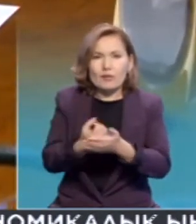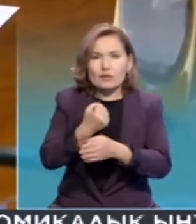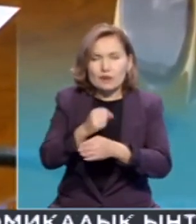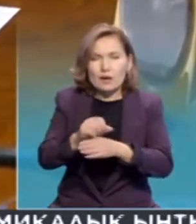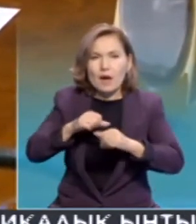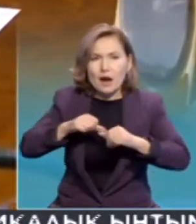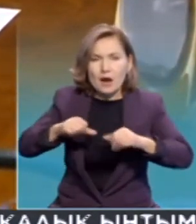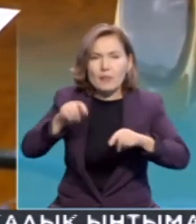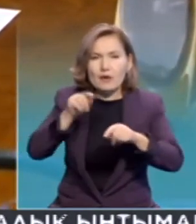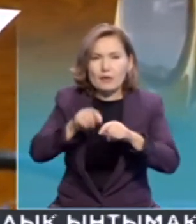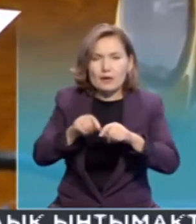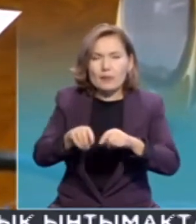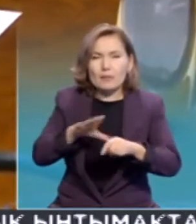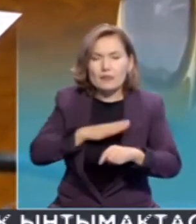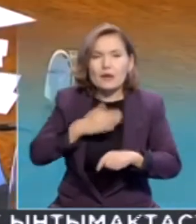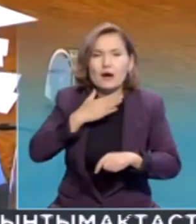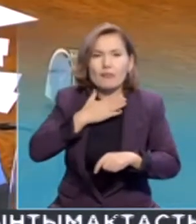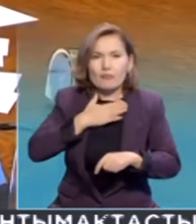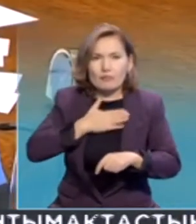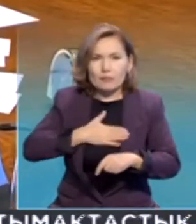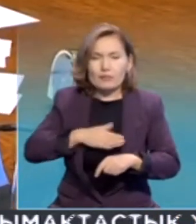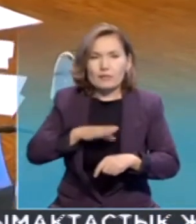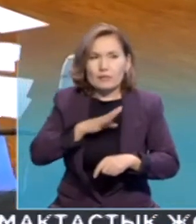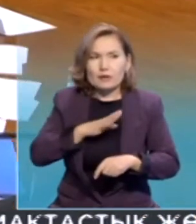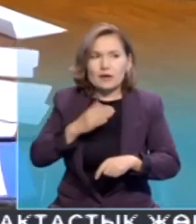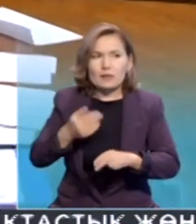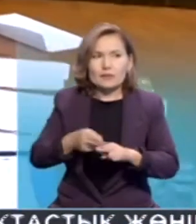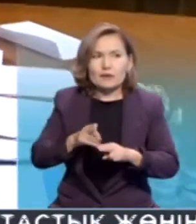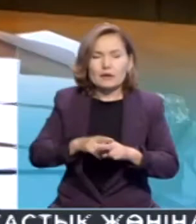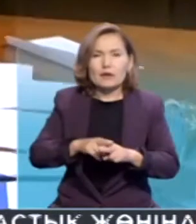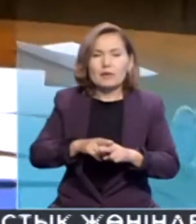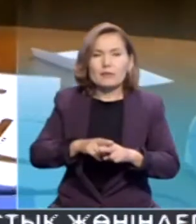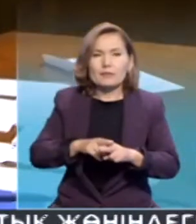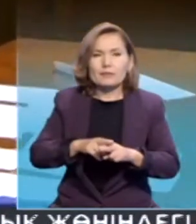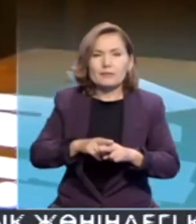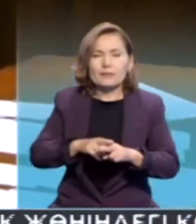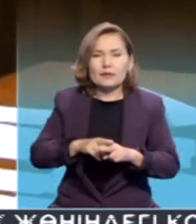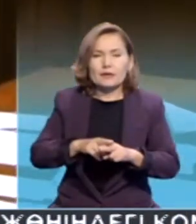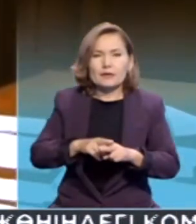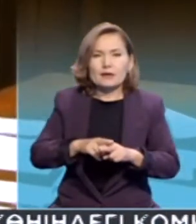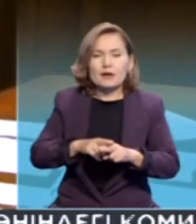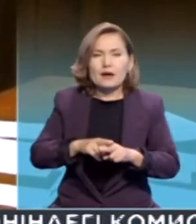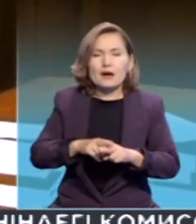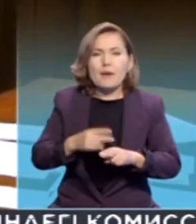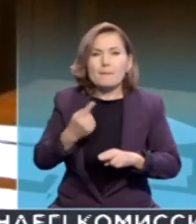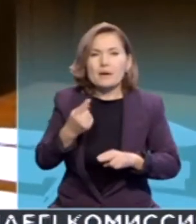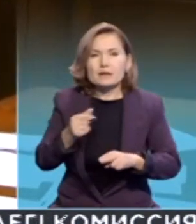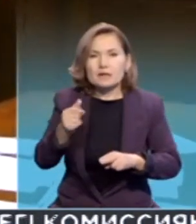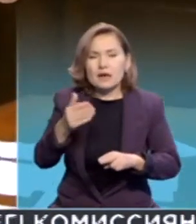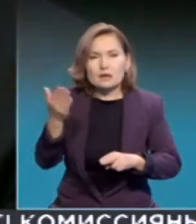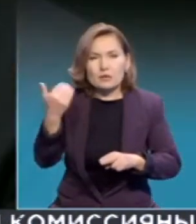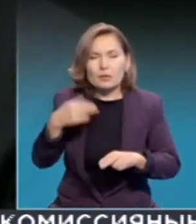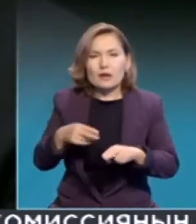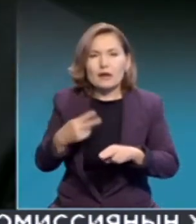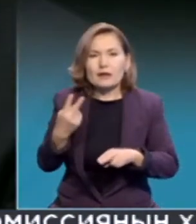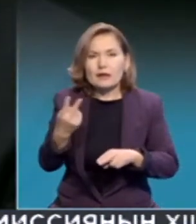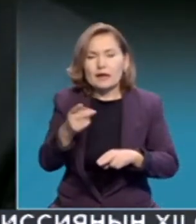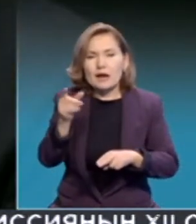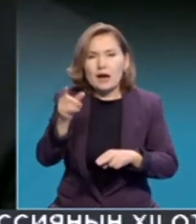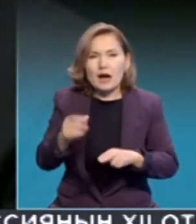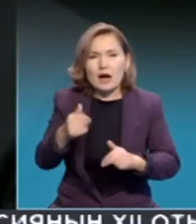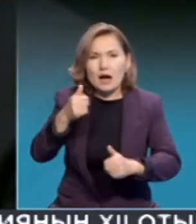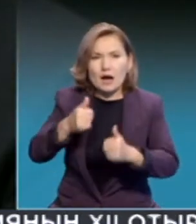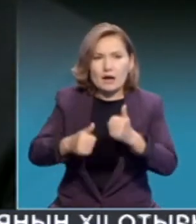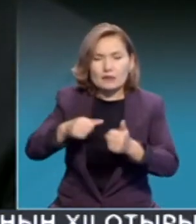комиссия мүшелері қанағаттанарлық деген баға қойды. Сол бөлек осыдан бір сағат бұрын бұл екі қос кандидат